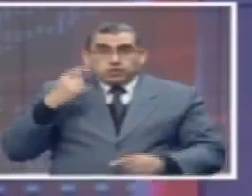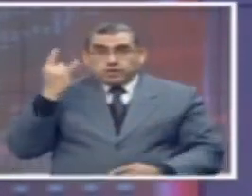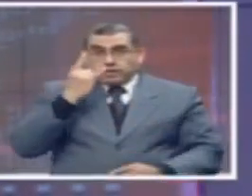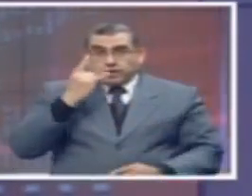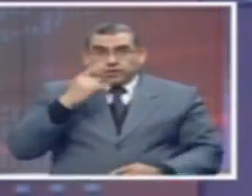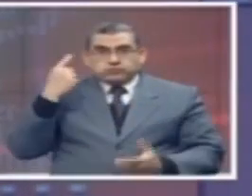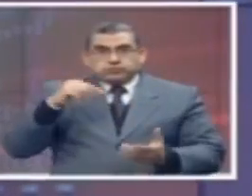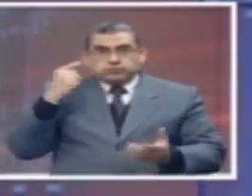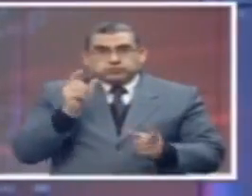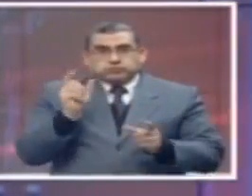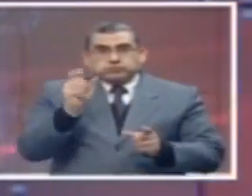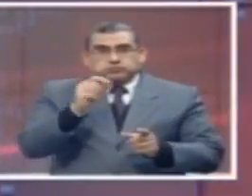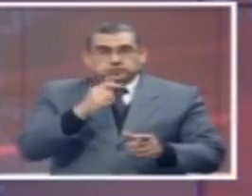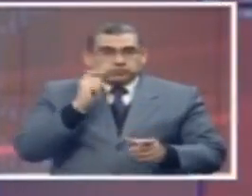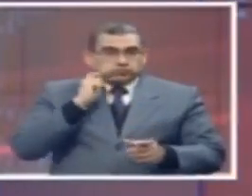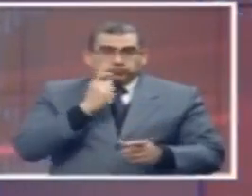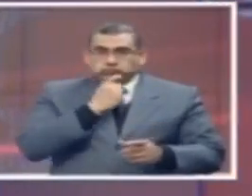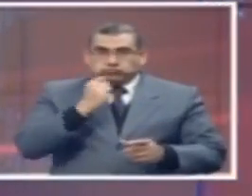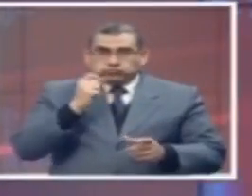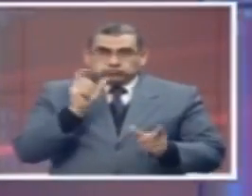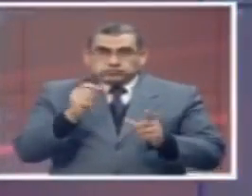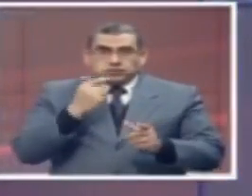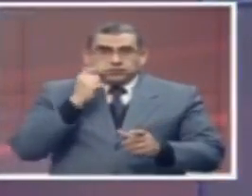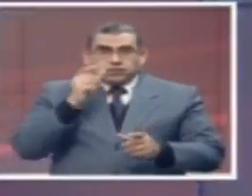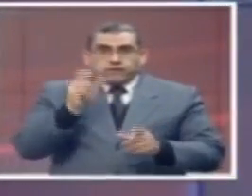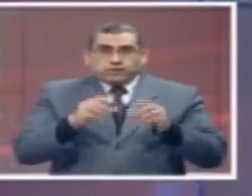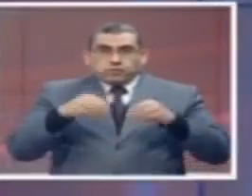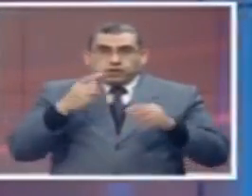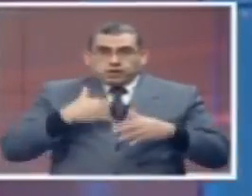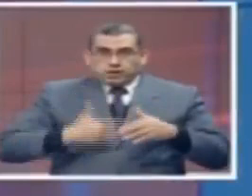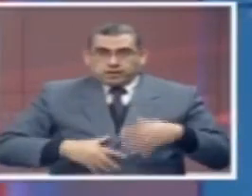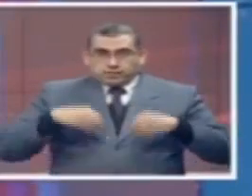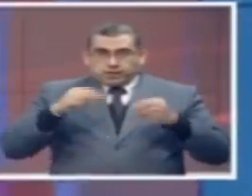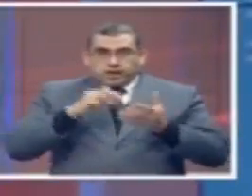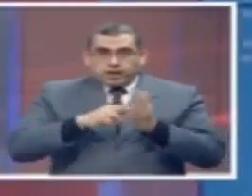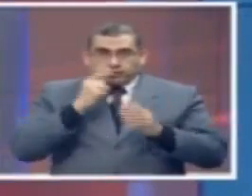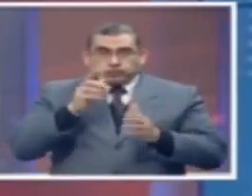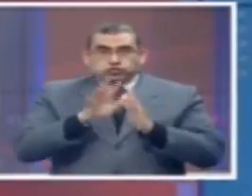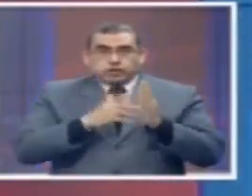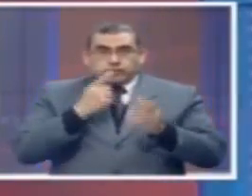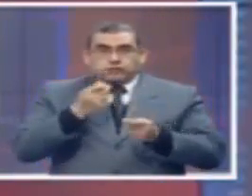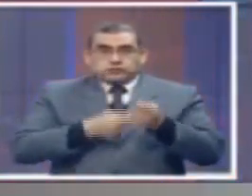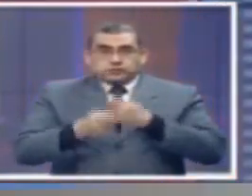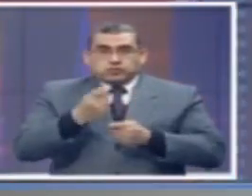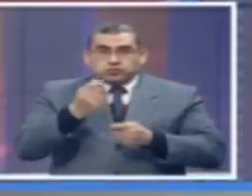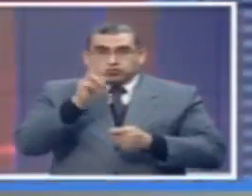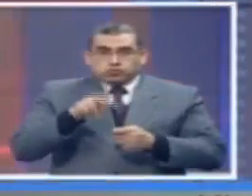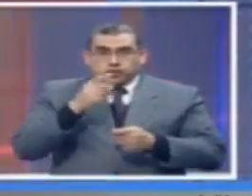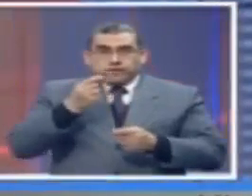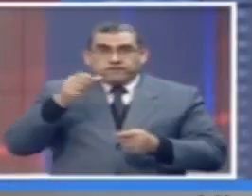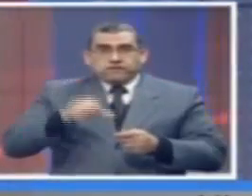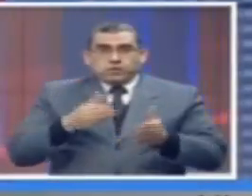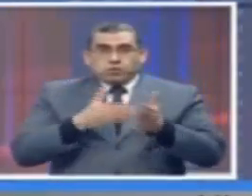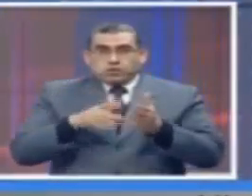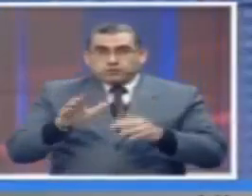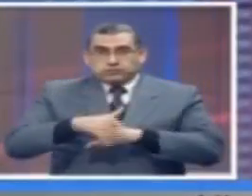الداخلية ضرباتها القوية ضد جرائم الإتجار بالبشر والإتجار غير المشروع في النقد الأجنبي والفساد